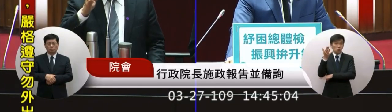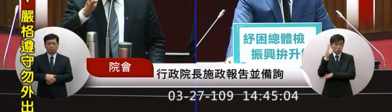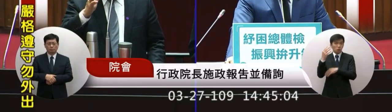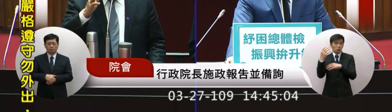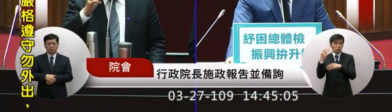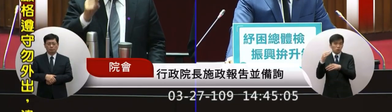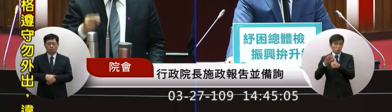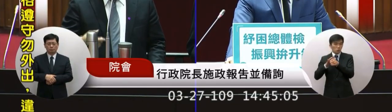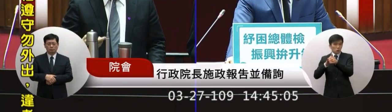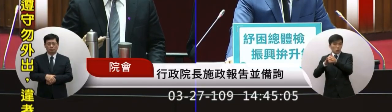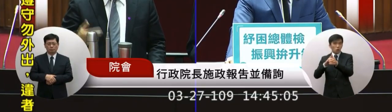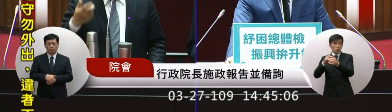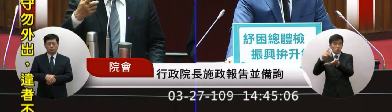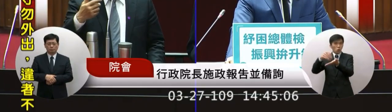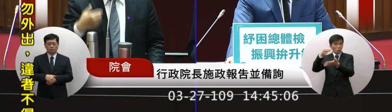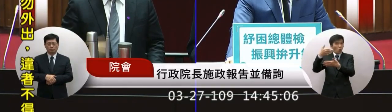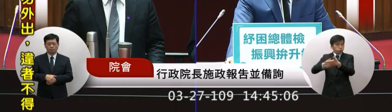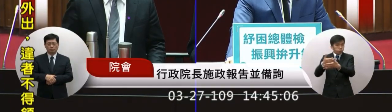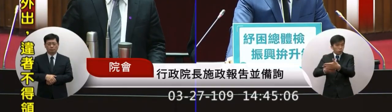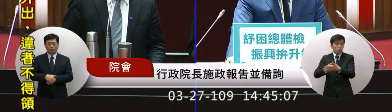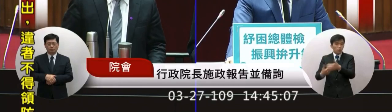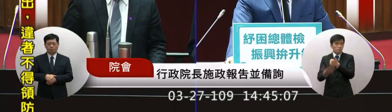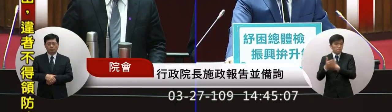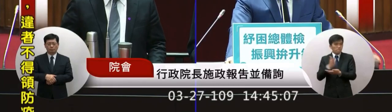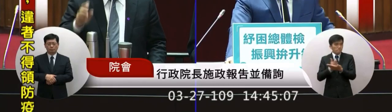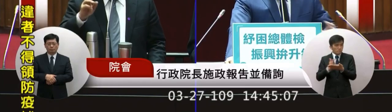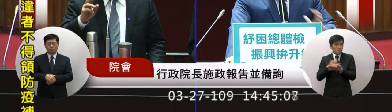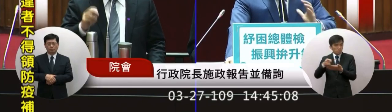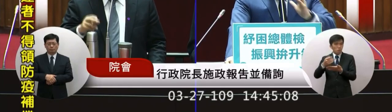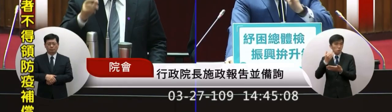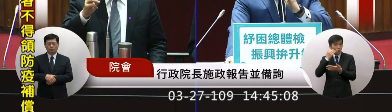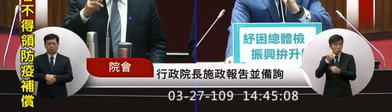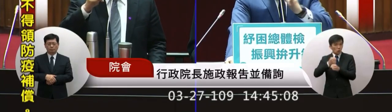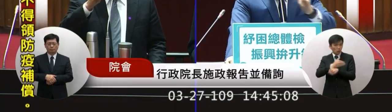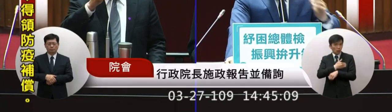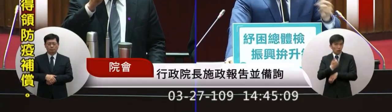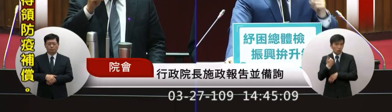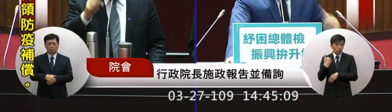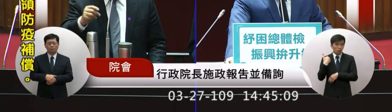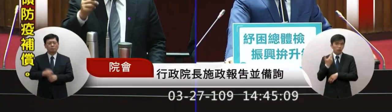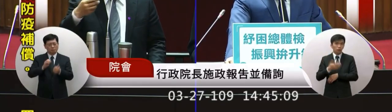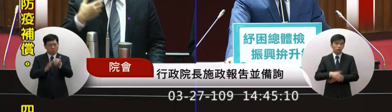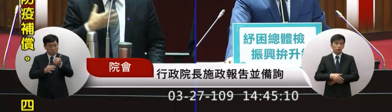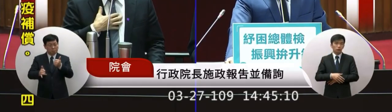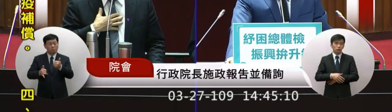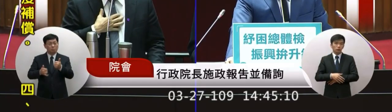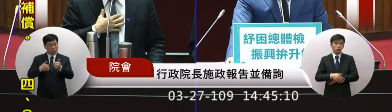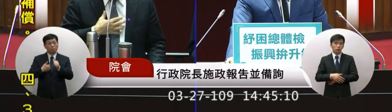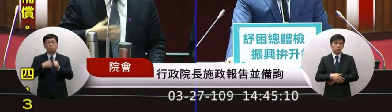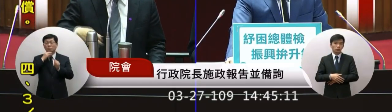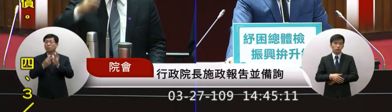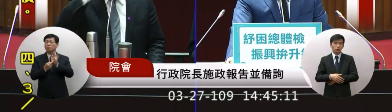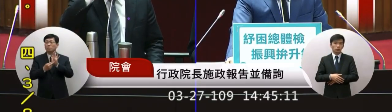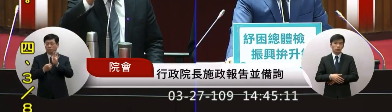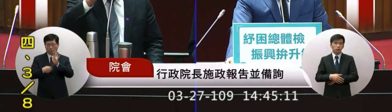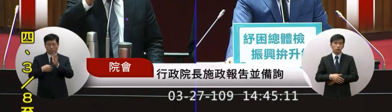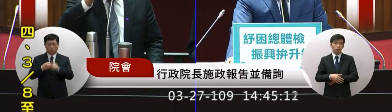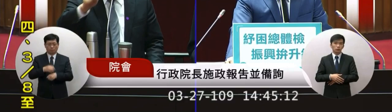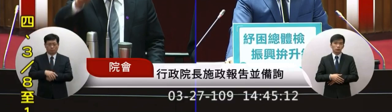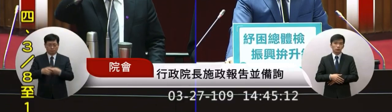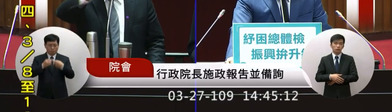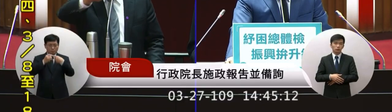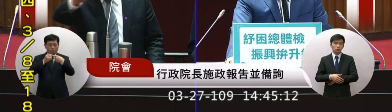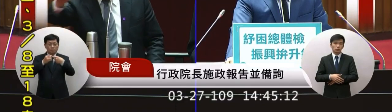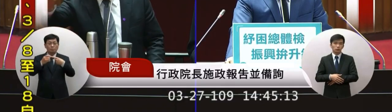吼，先甲咱吼，若会使的话评估一下，会使你甲分析一下吼。 委员。你我讲个完整啦，第一